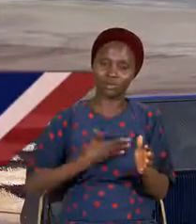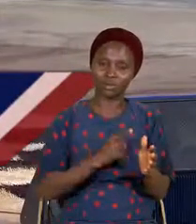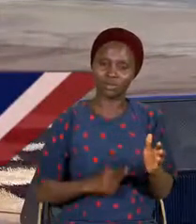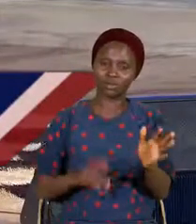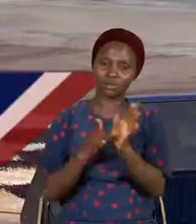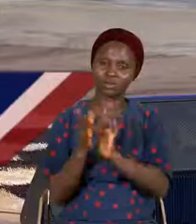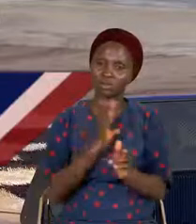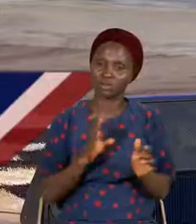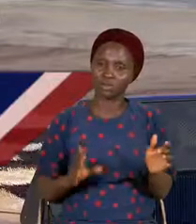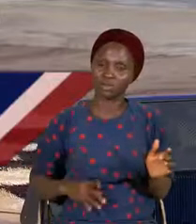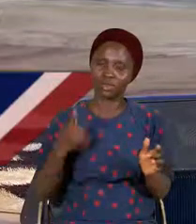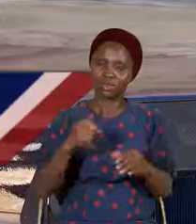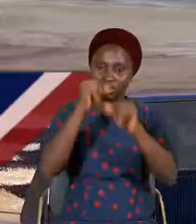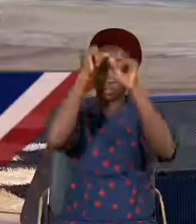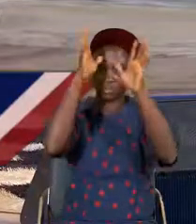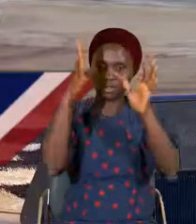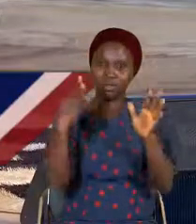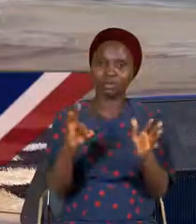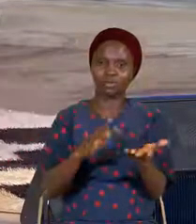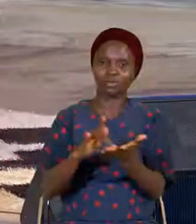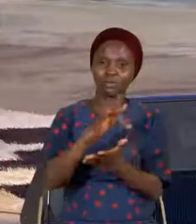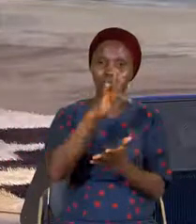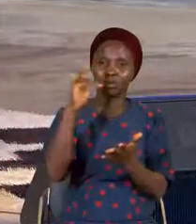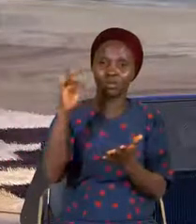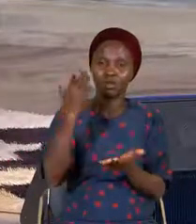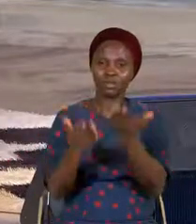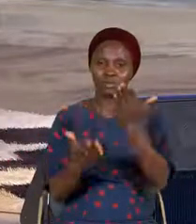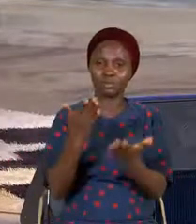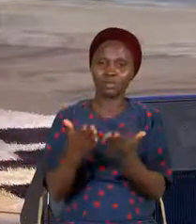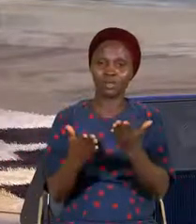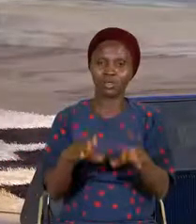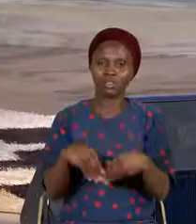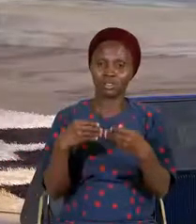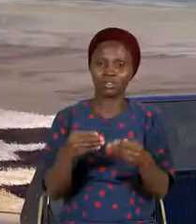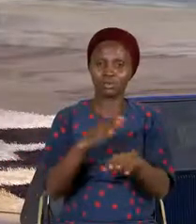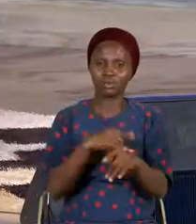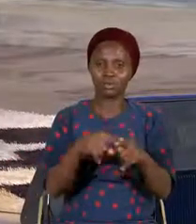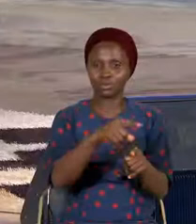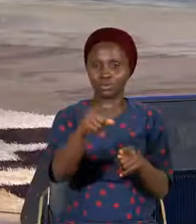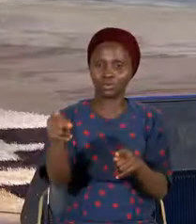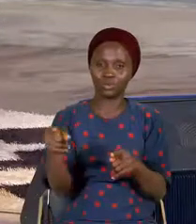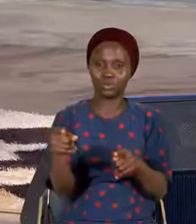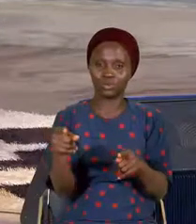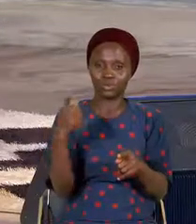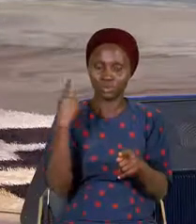Seigneur Jésus-Christ, le Père de gloire, vous donne